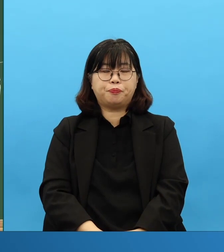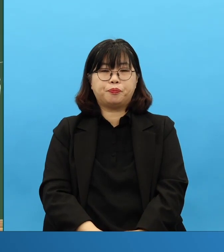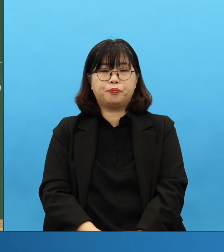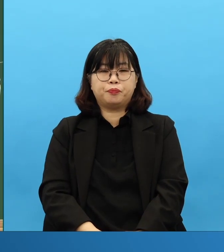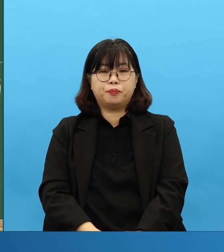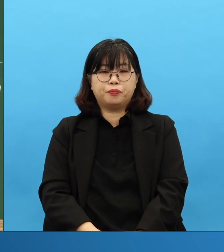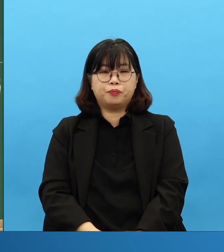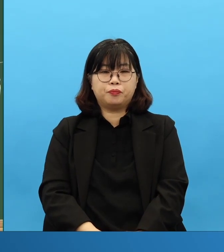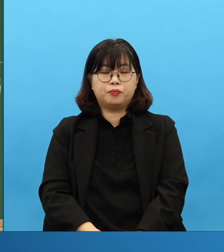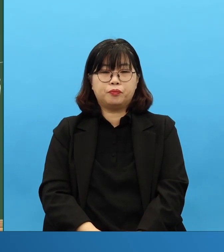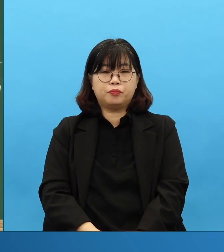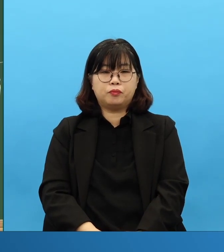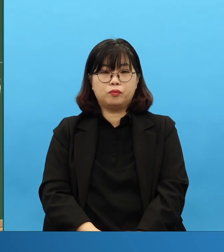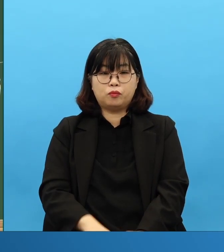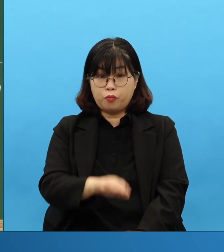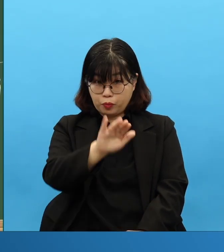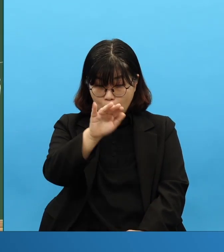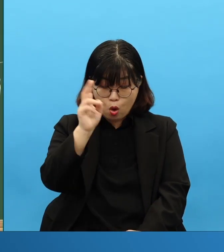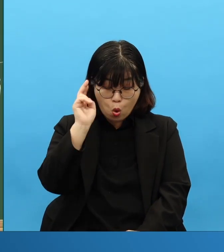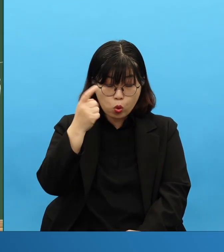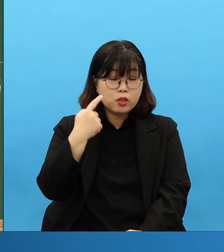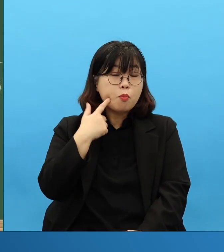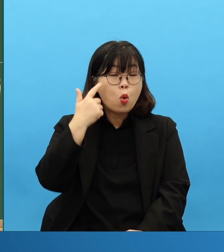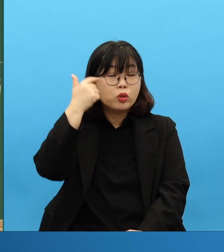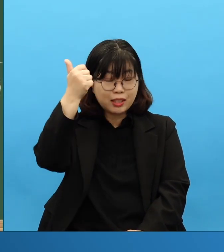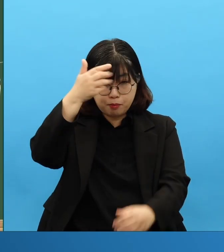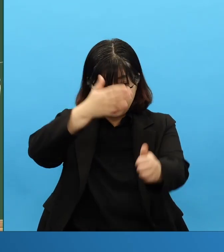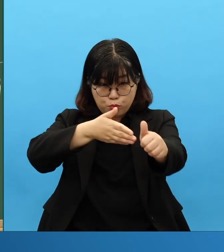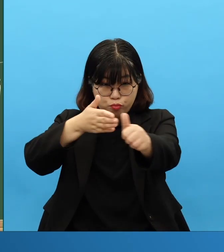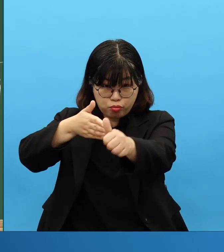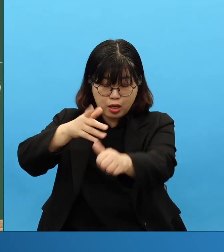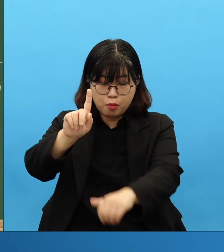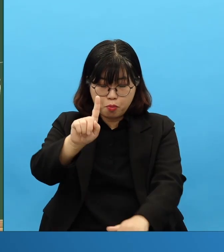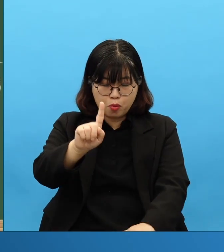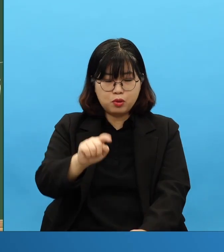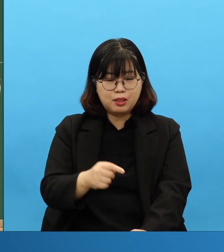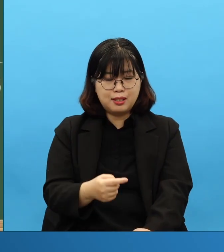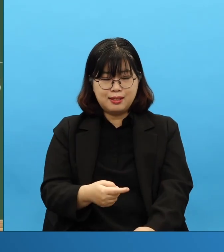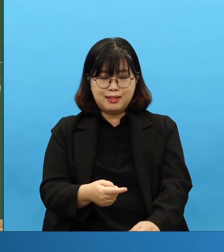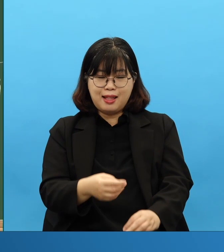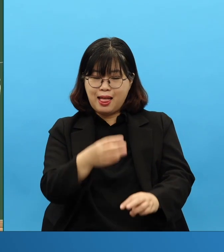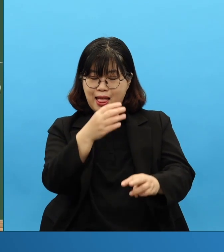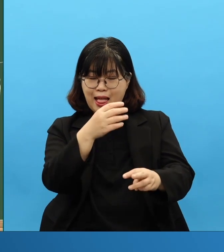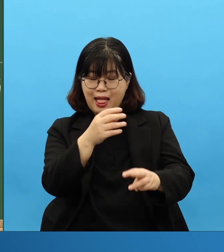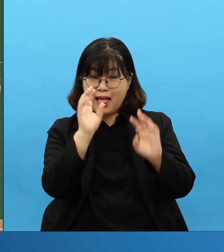목사님들도요 아이들에게 가장 잘못 가르친 게 뭔지 아십니까? 혹시